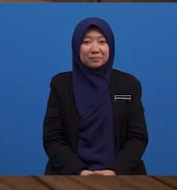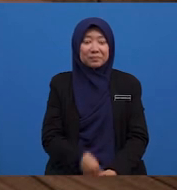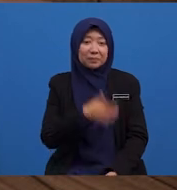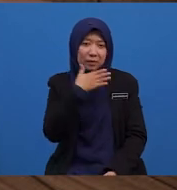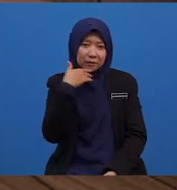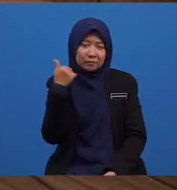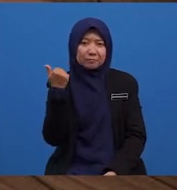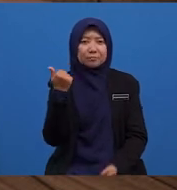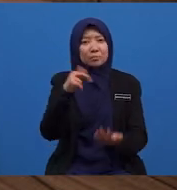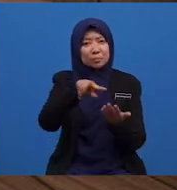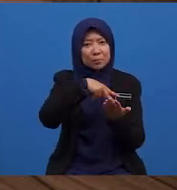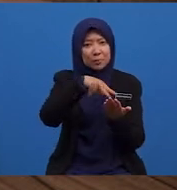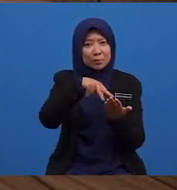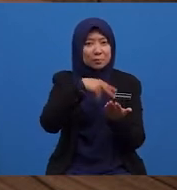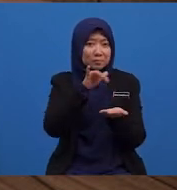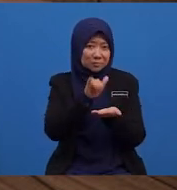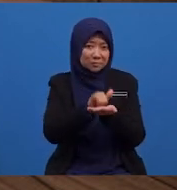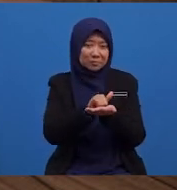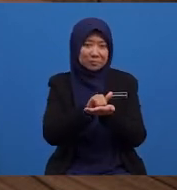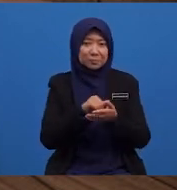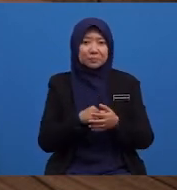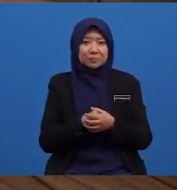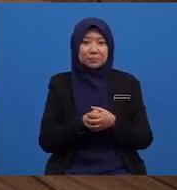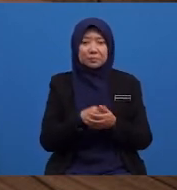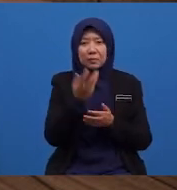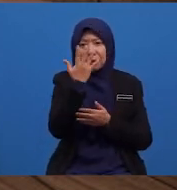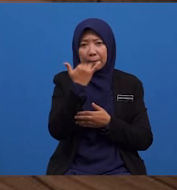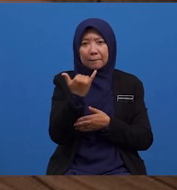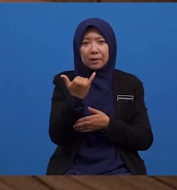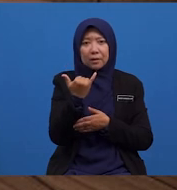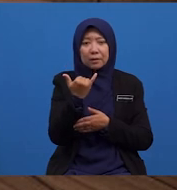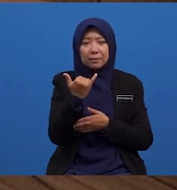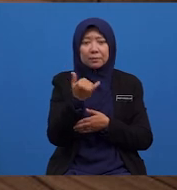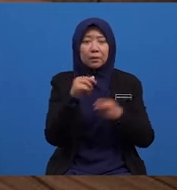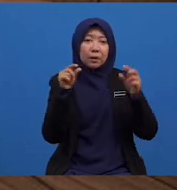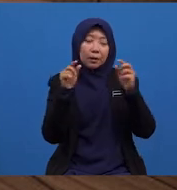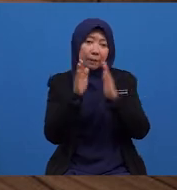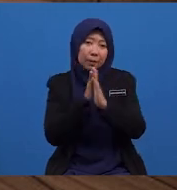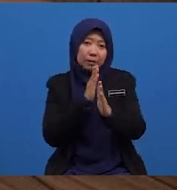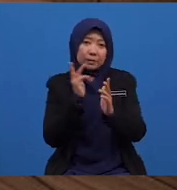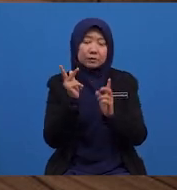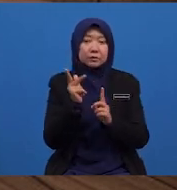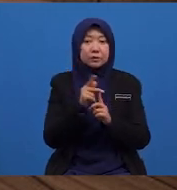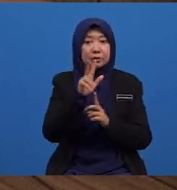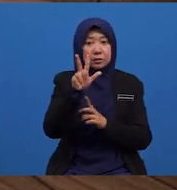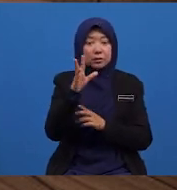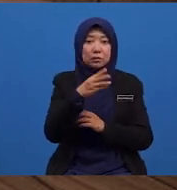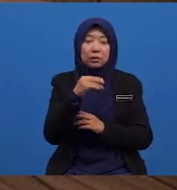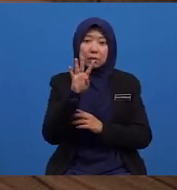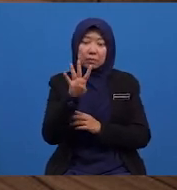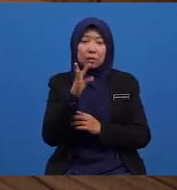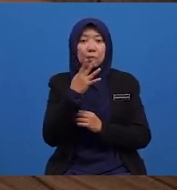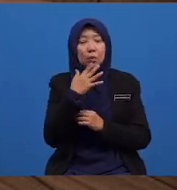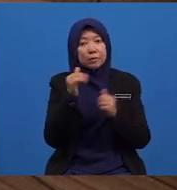Menariknya bait-bait pantun tersebut, bukan? Kenapakah agaknya baris ketiga dan keempat